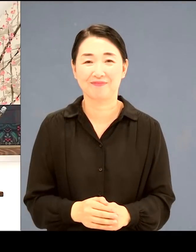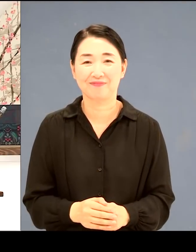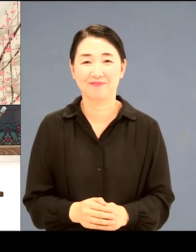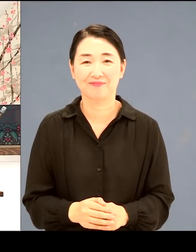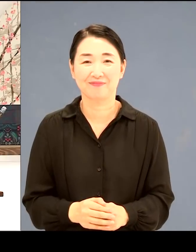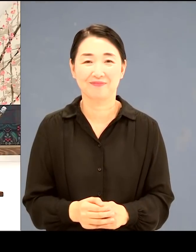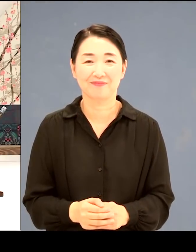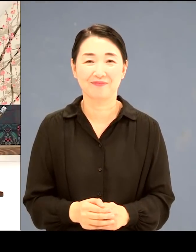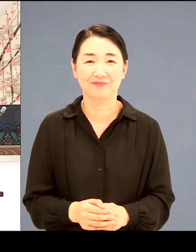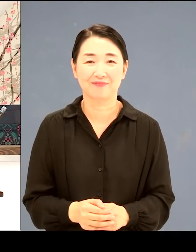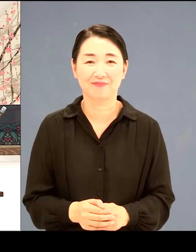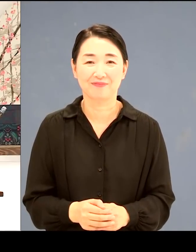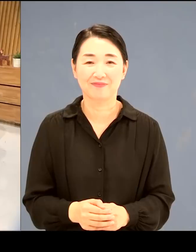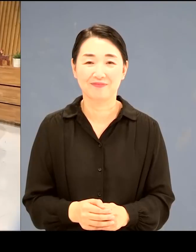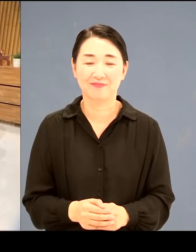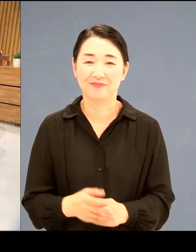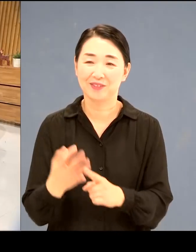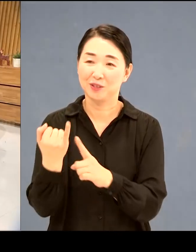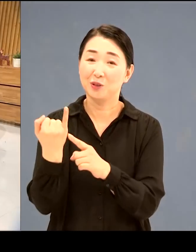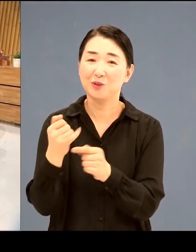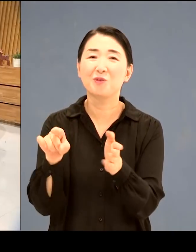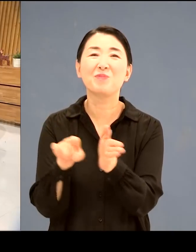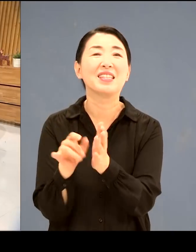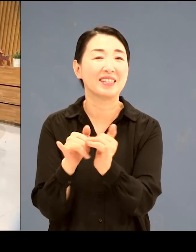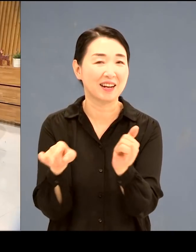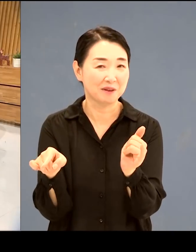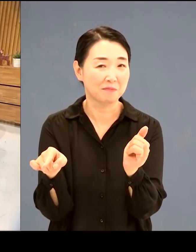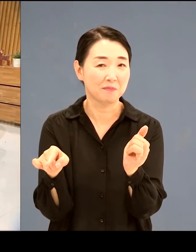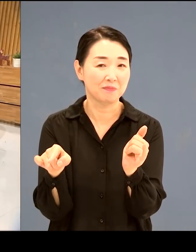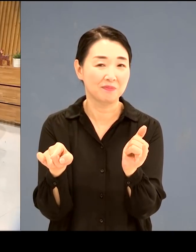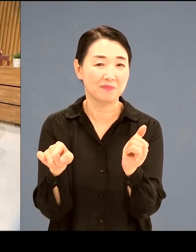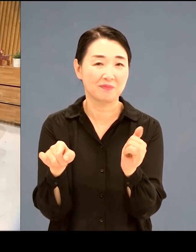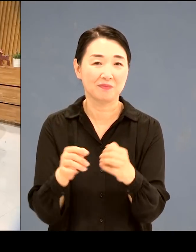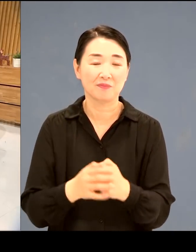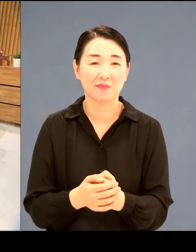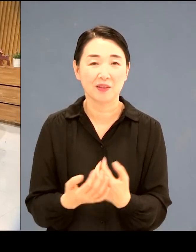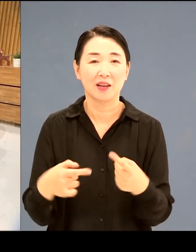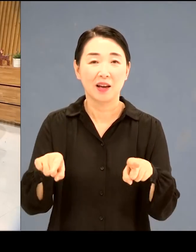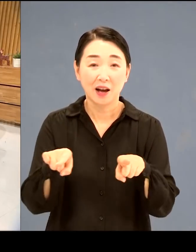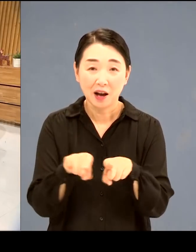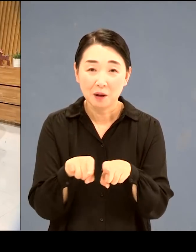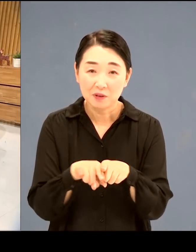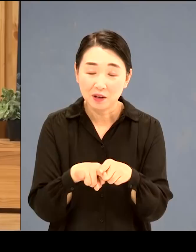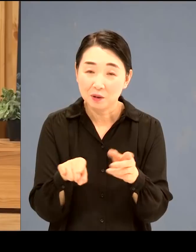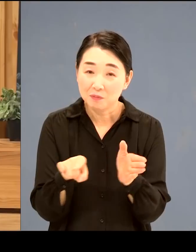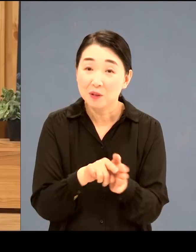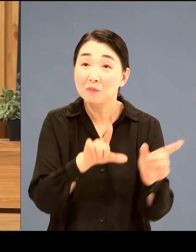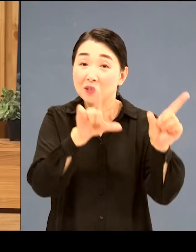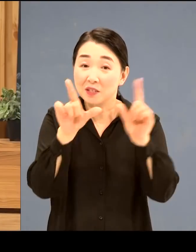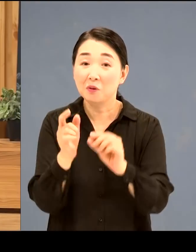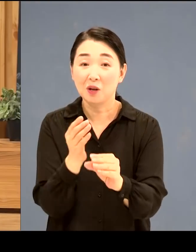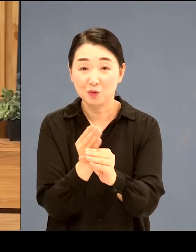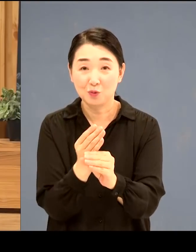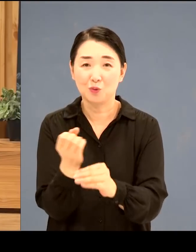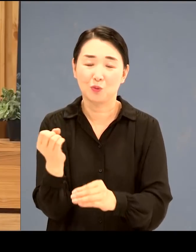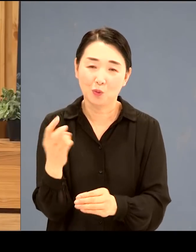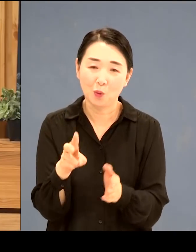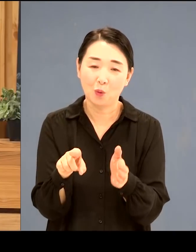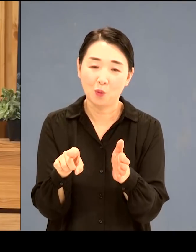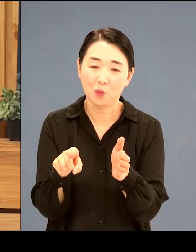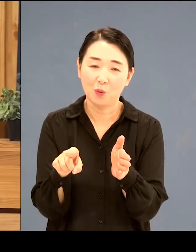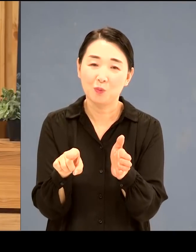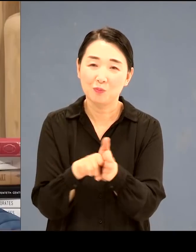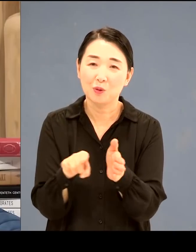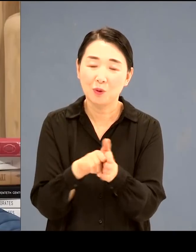반응하더라고요. 네. 최지우 씨도 크리스찬이잖아요. 네. 함께 이렇게 신앙생활 같이 하시고 기도의 그 믿음의 동역자가